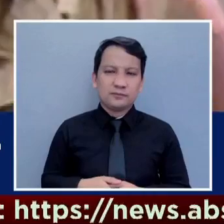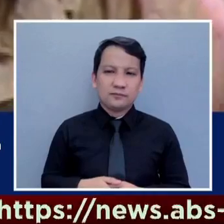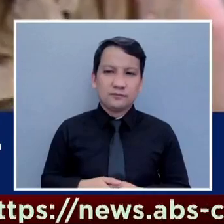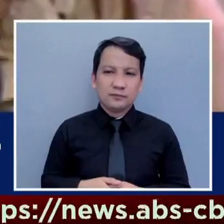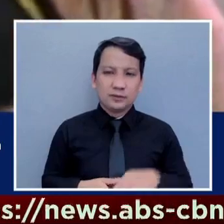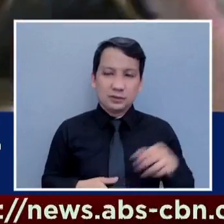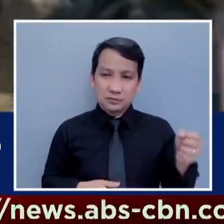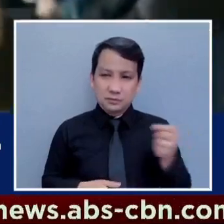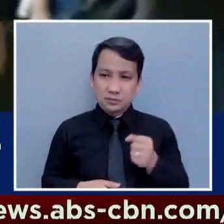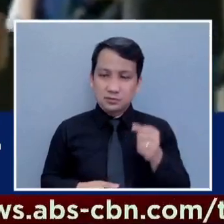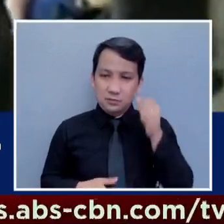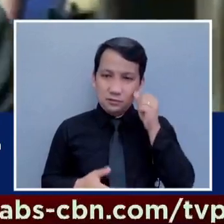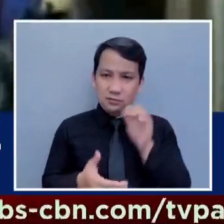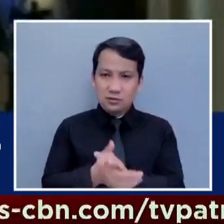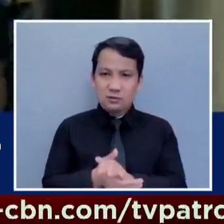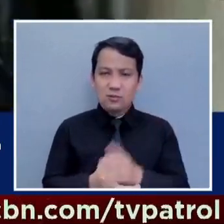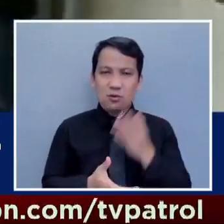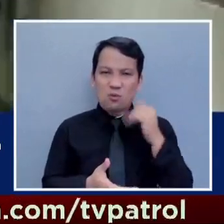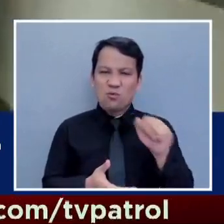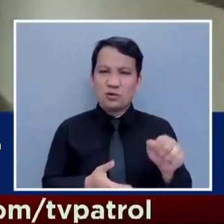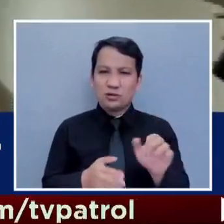namin. Bakit siya uupo?